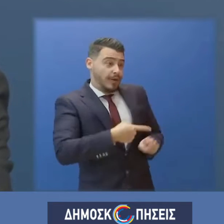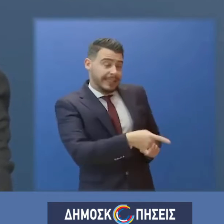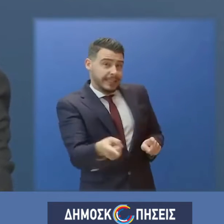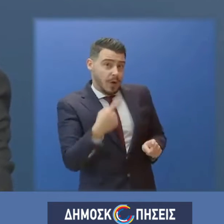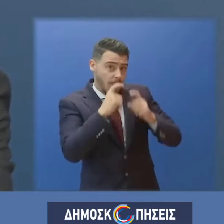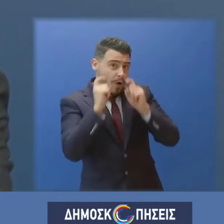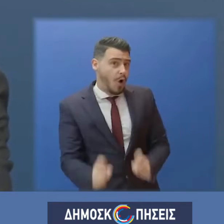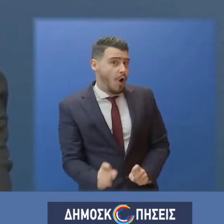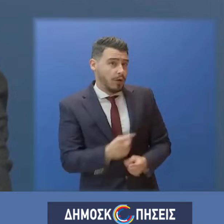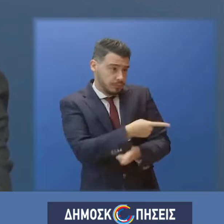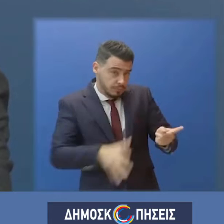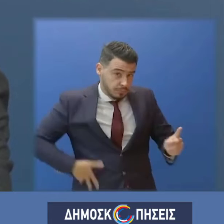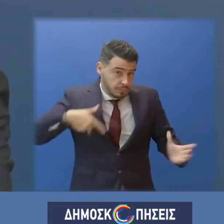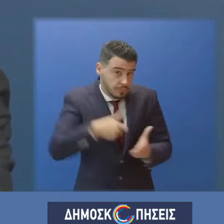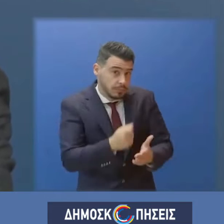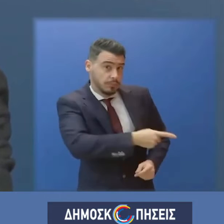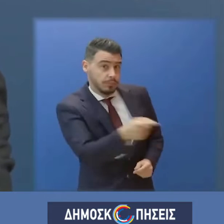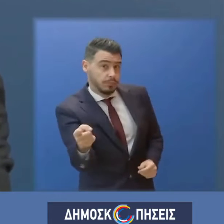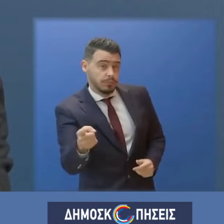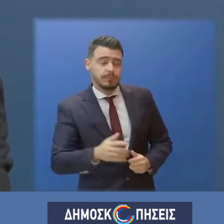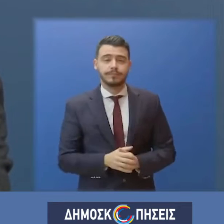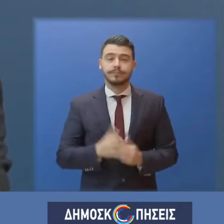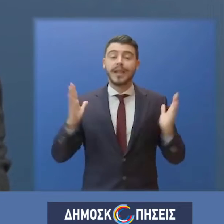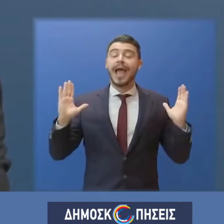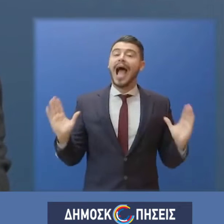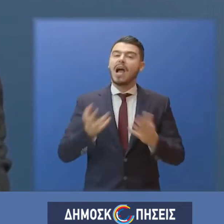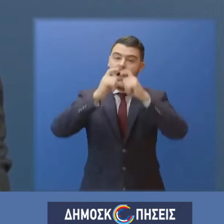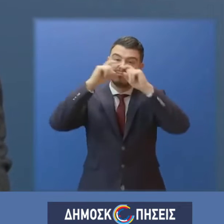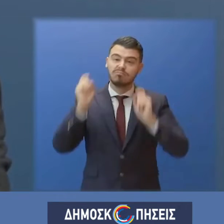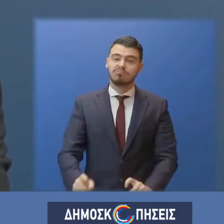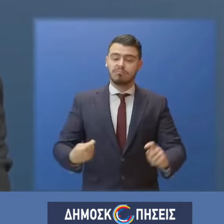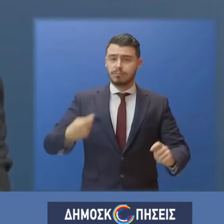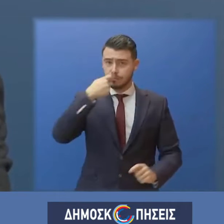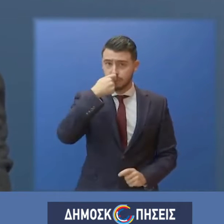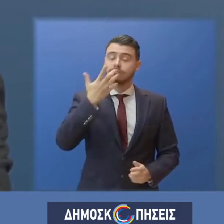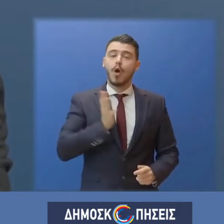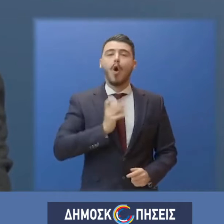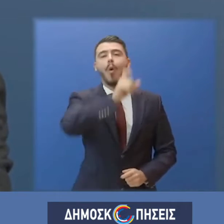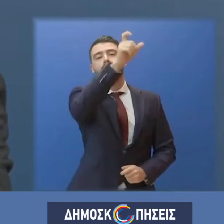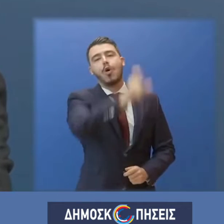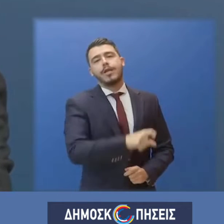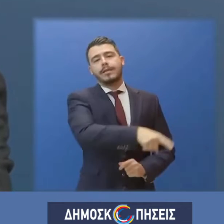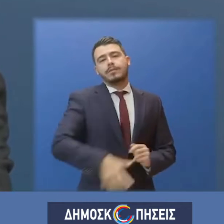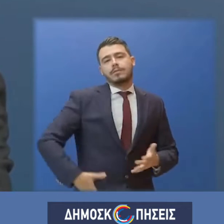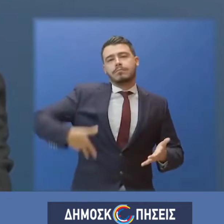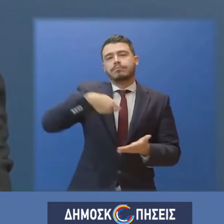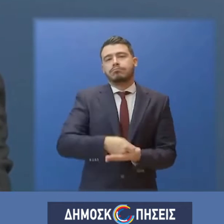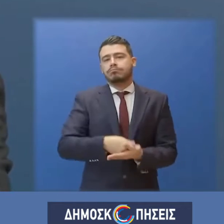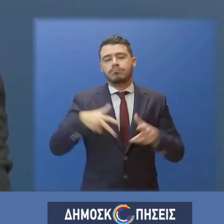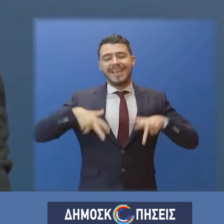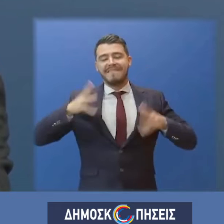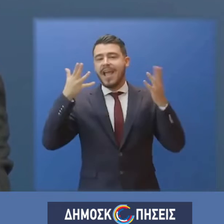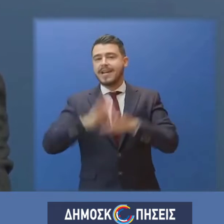κριθεί απαραίτητο να τεθεί σε εφαρμογή αυτό το μέτρο, θα το επιβαρύνεται ο πολίτης που θα